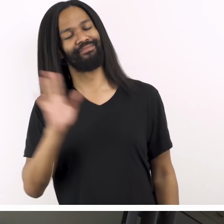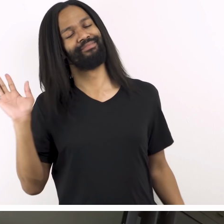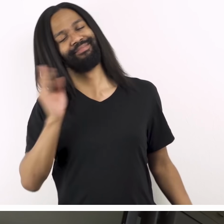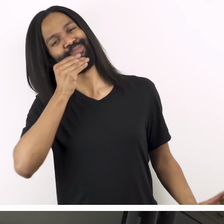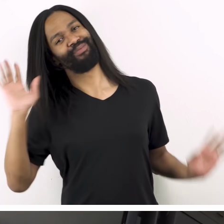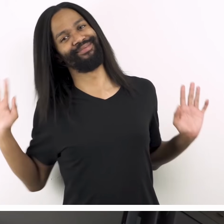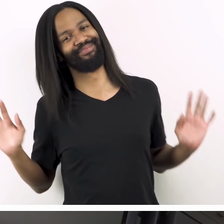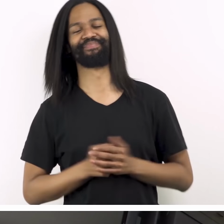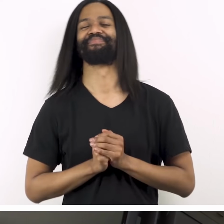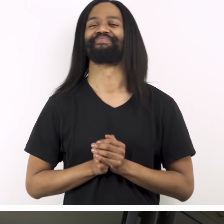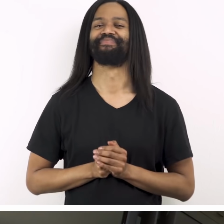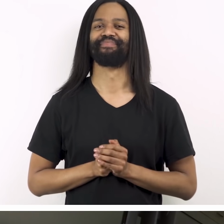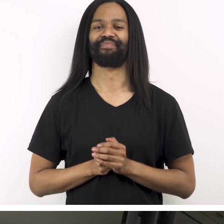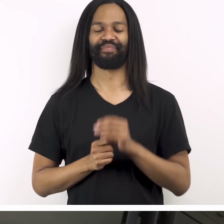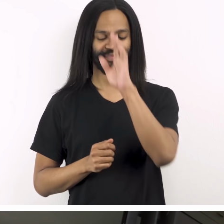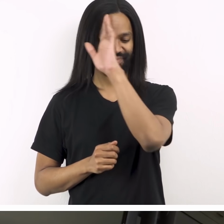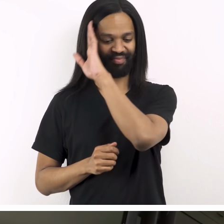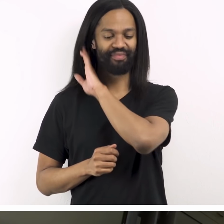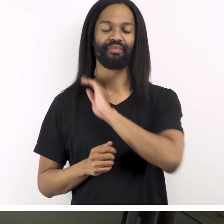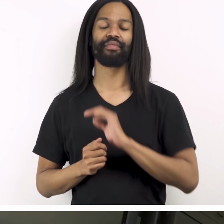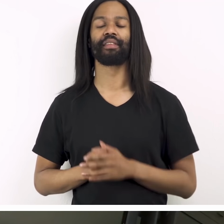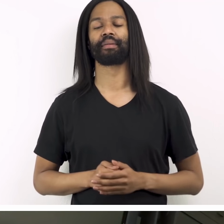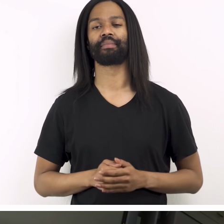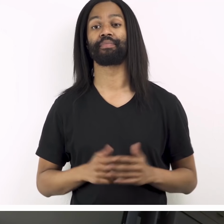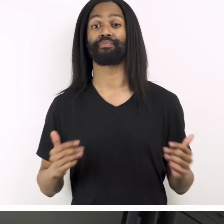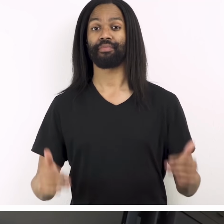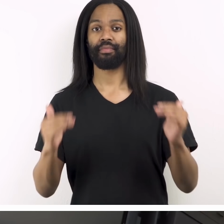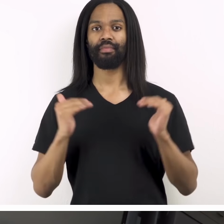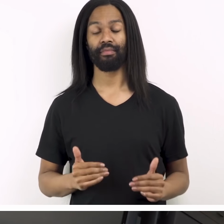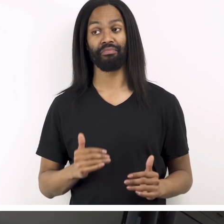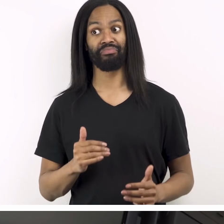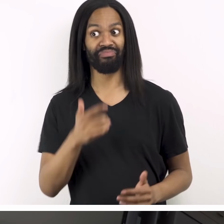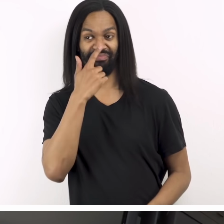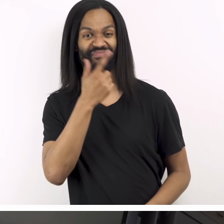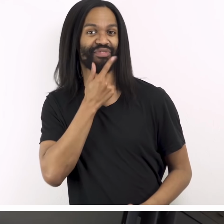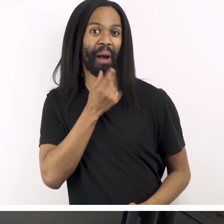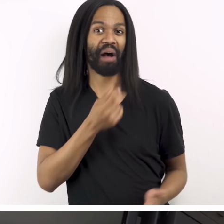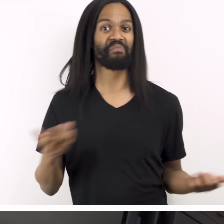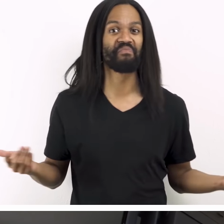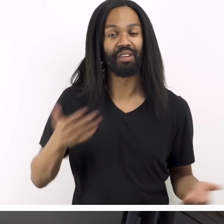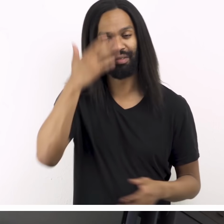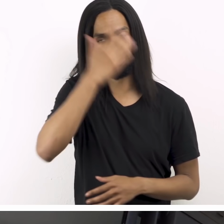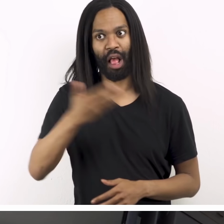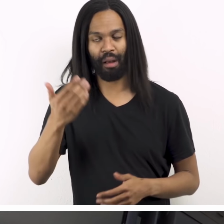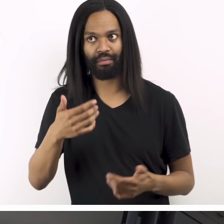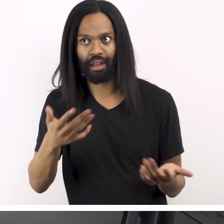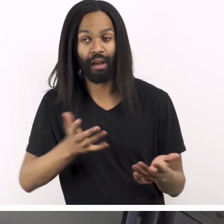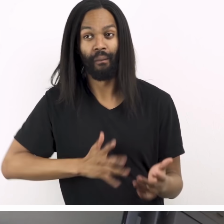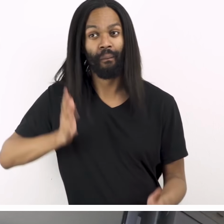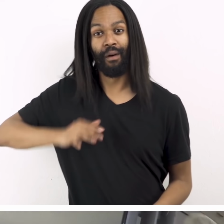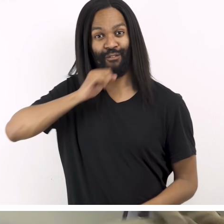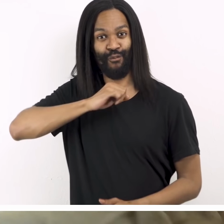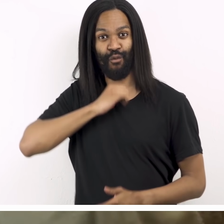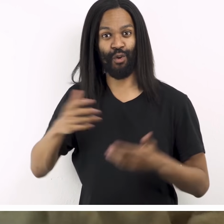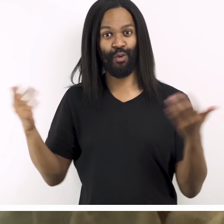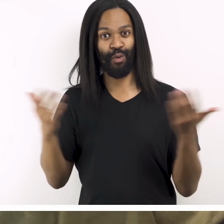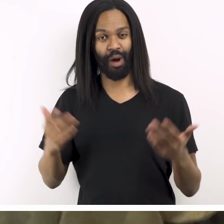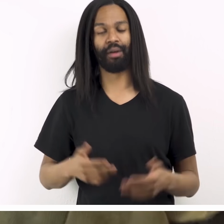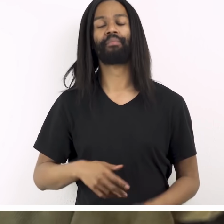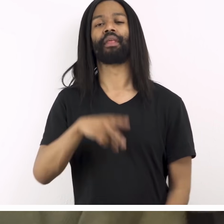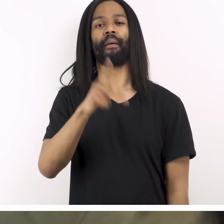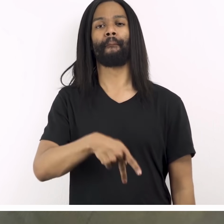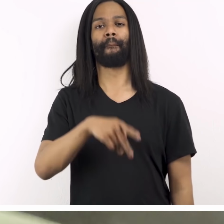Pour celle-ci, non. En gros. Ensuite, on en a un autre qui est super sympa, qui est assez connu, qui est assez vieux aussi. C'est